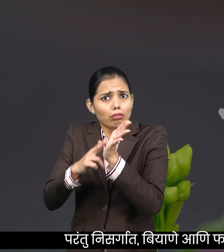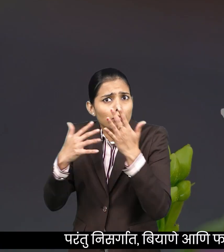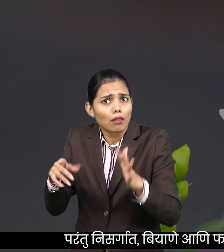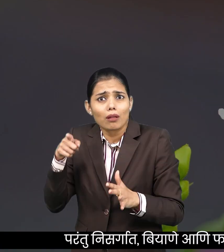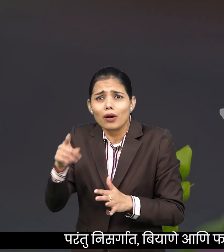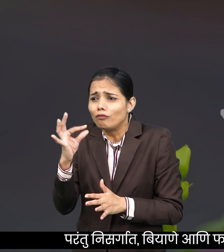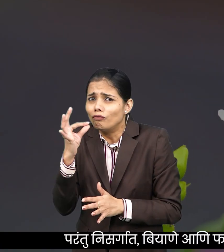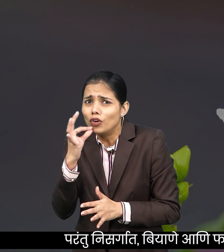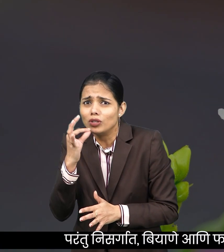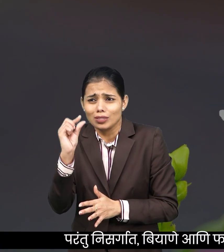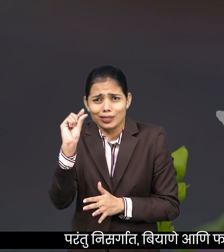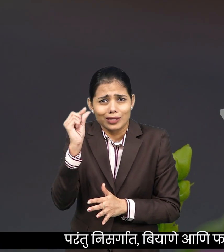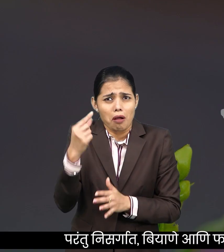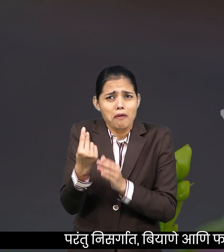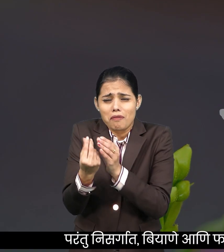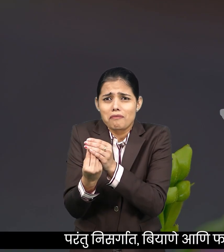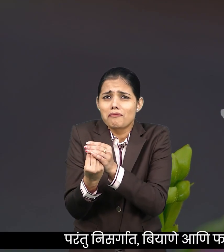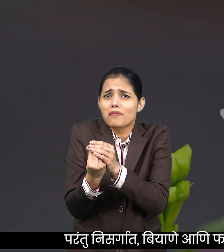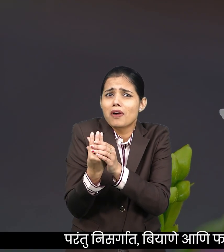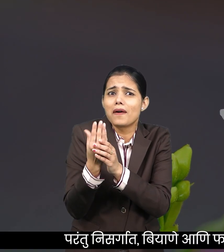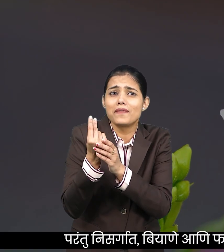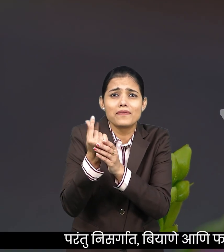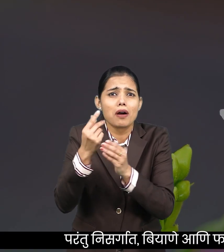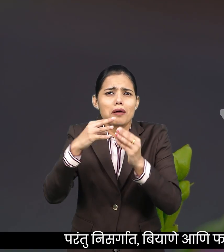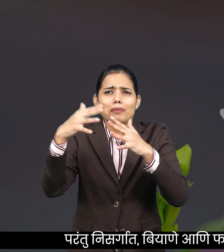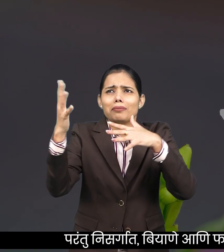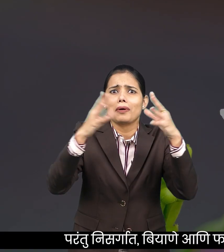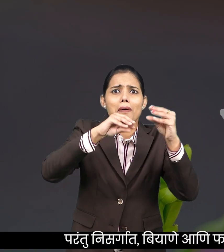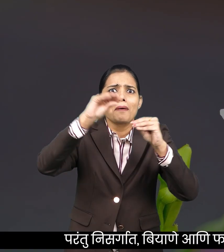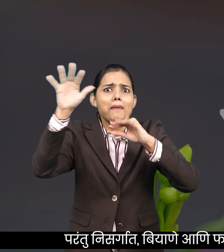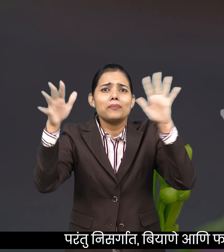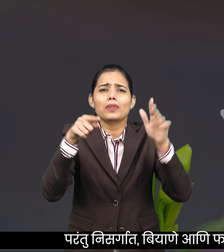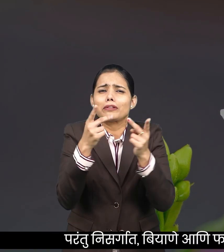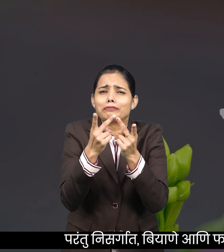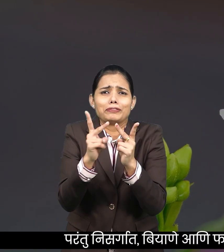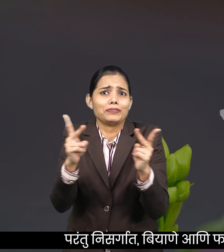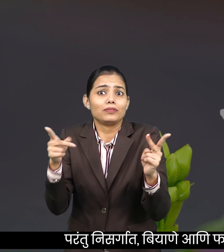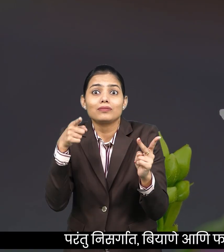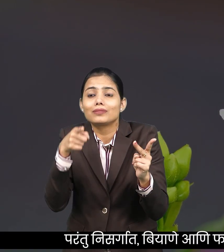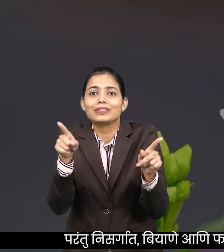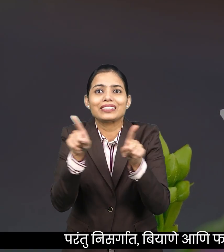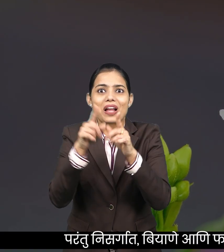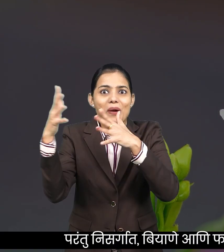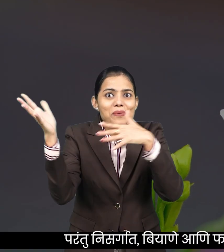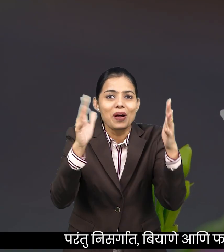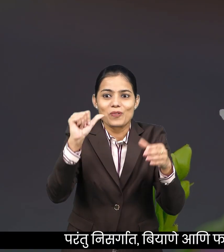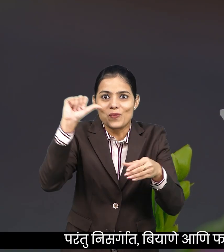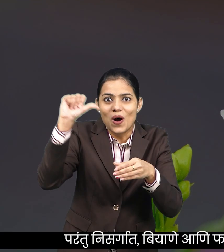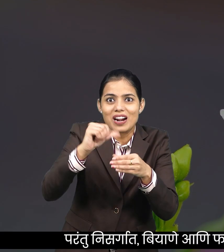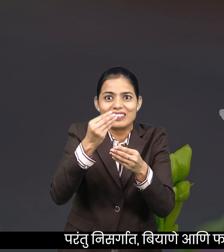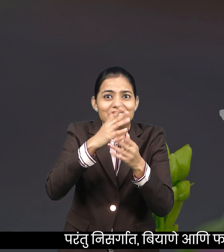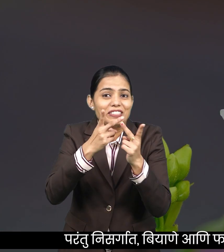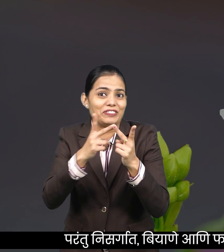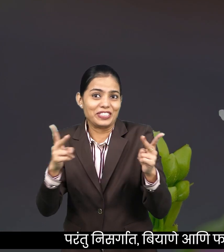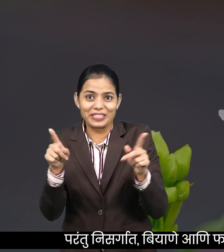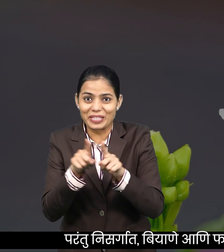परंतु निसर्गात बियाणे आणि फळे वेगवेगळ्या घटकांद्वारे दूरवर